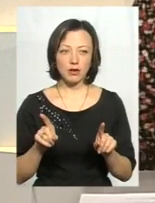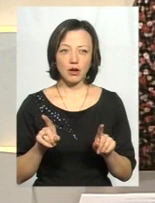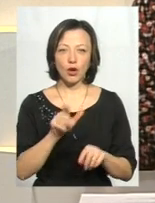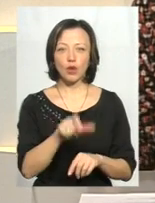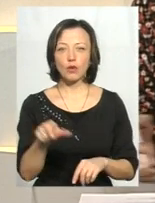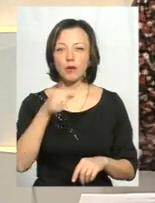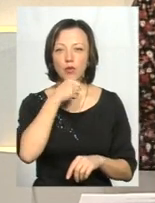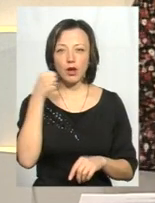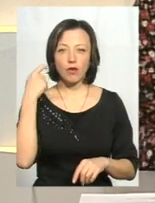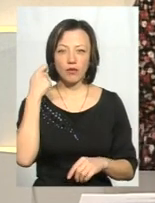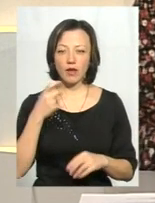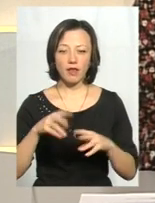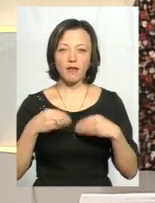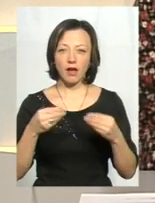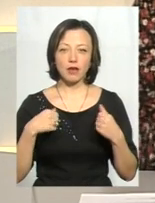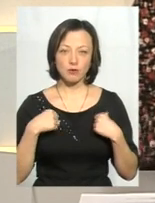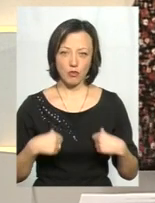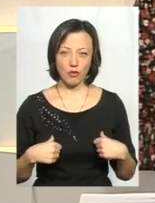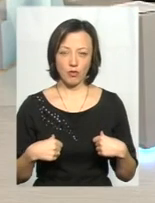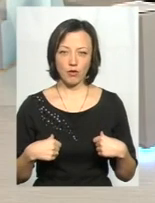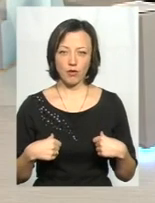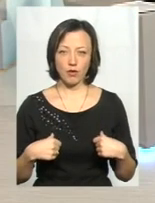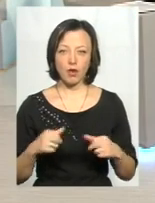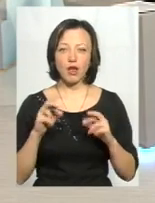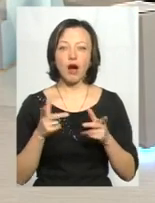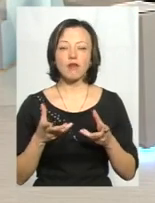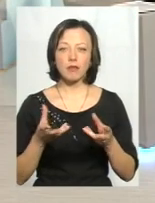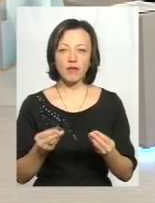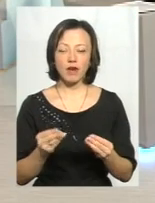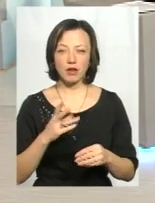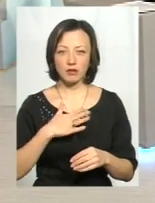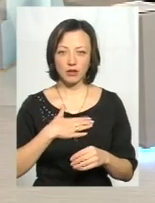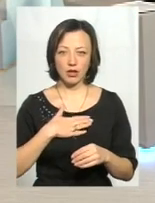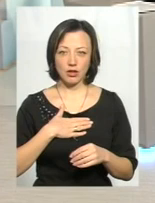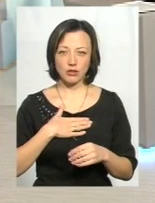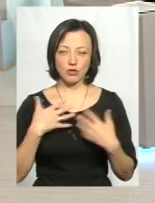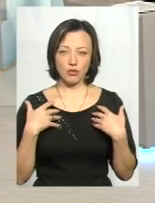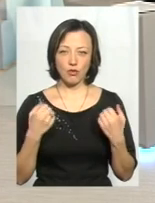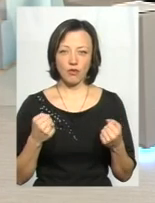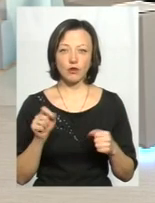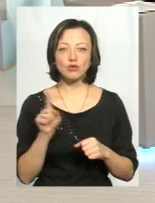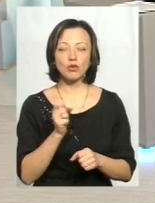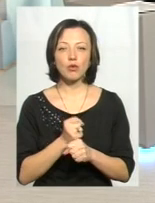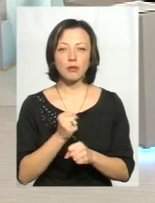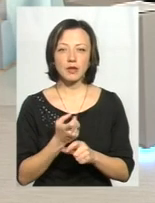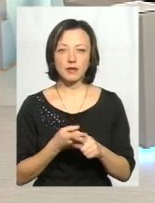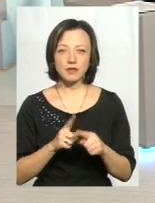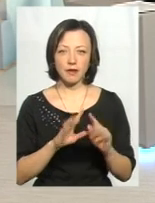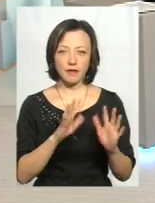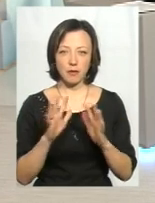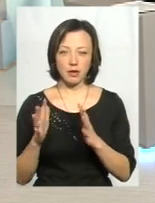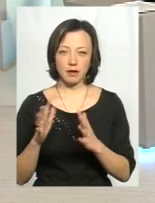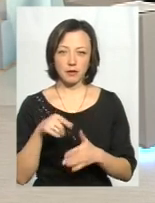людям похилого віку, там, не дає спокою, а як він впливає на здоров'я і що ж робити в цих